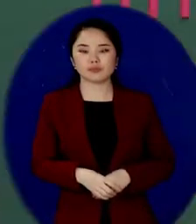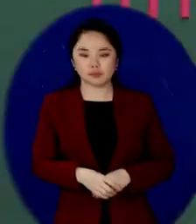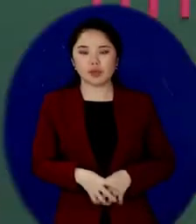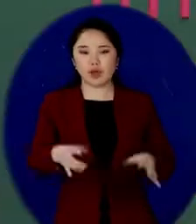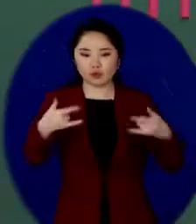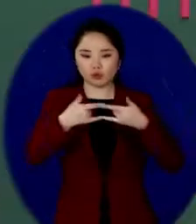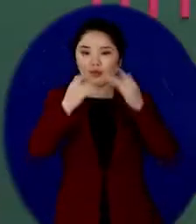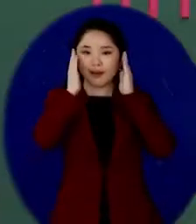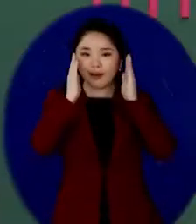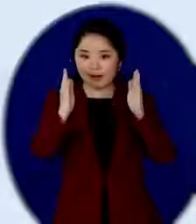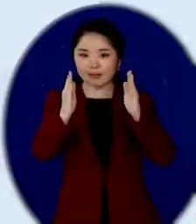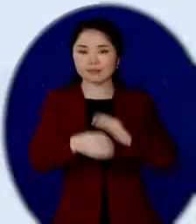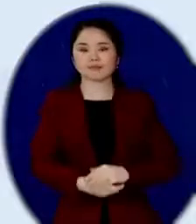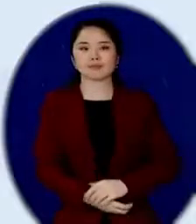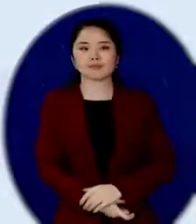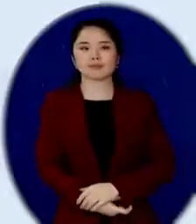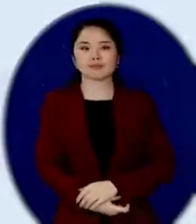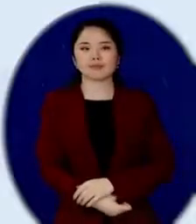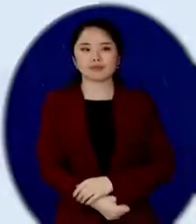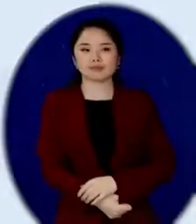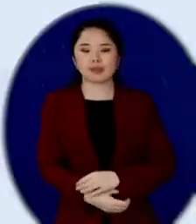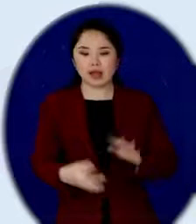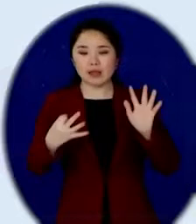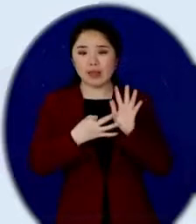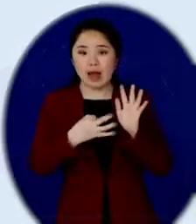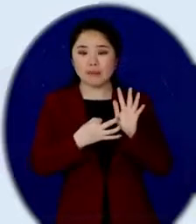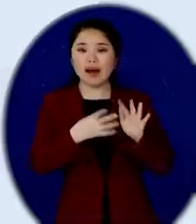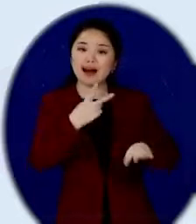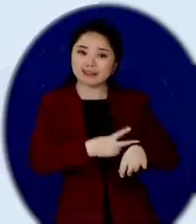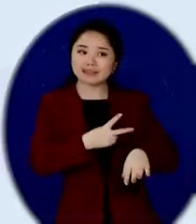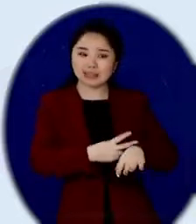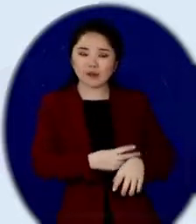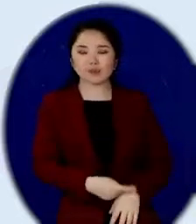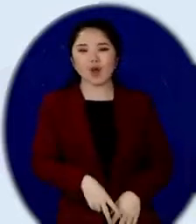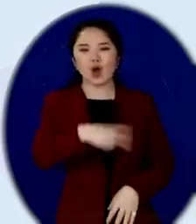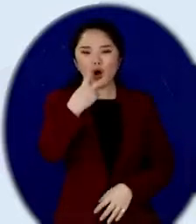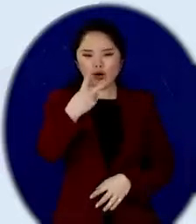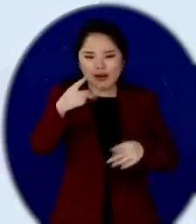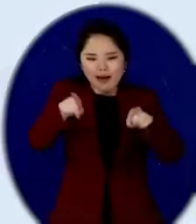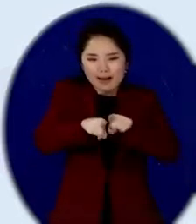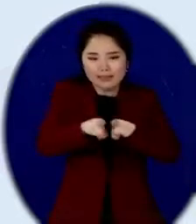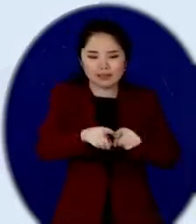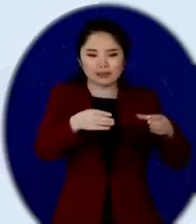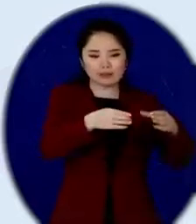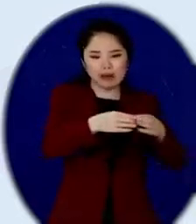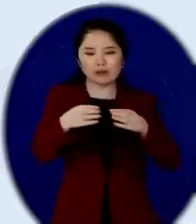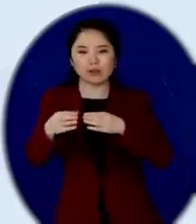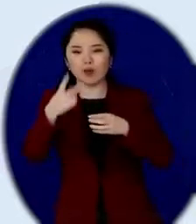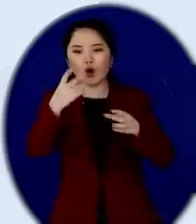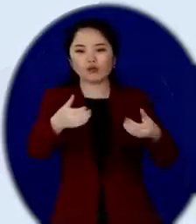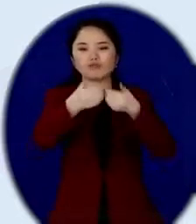Дэлгэцэнд анхаарлаа хандуулъя. За, 8 харандаагаа 2 тэнцүү савнд